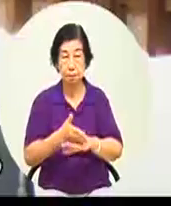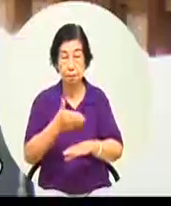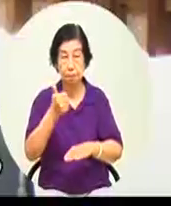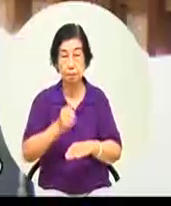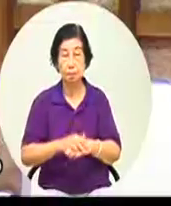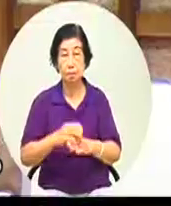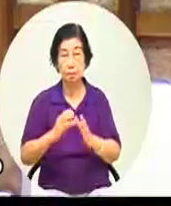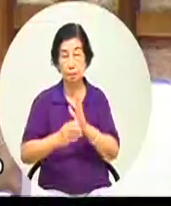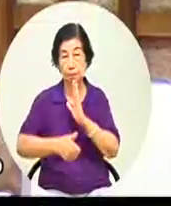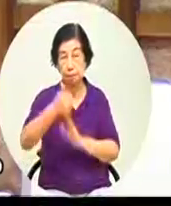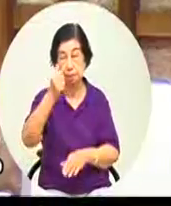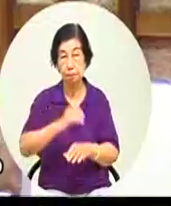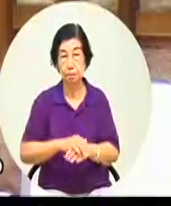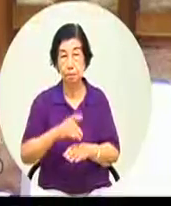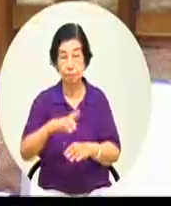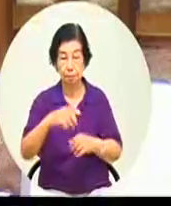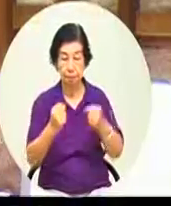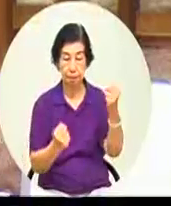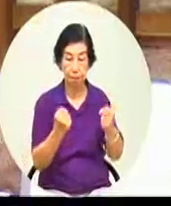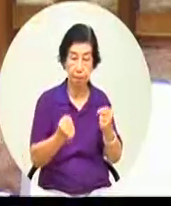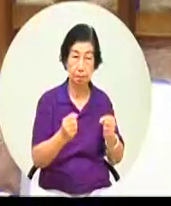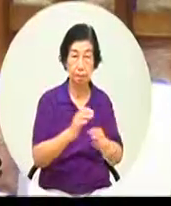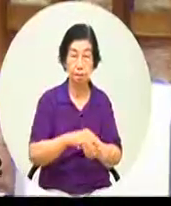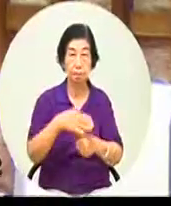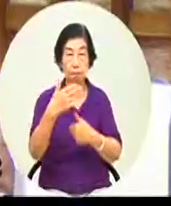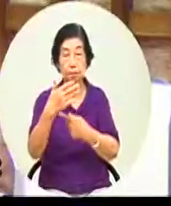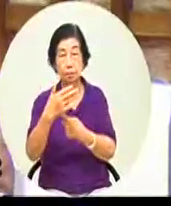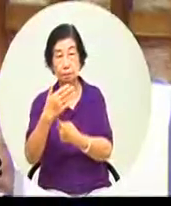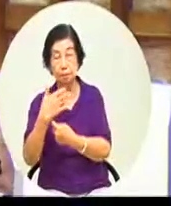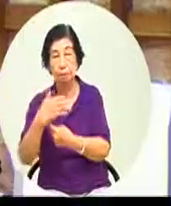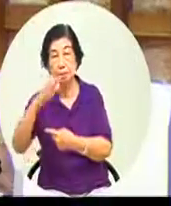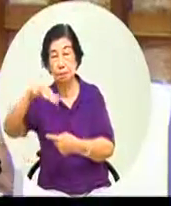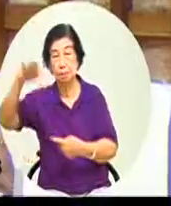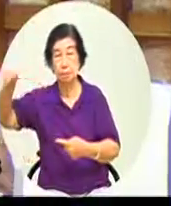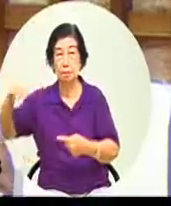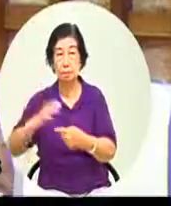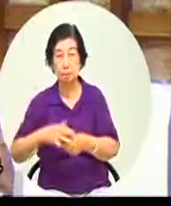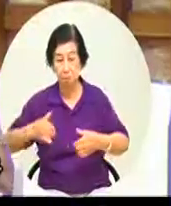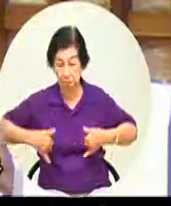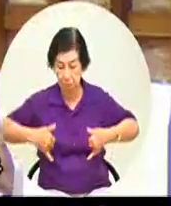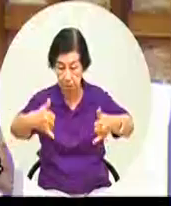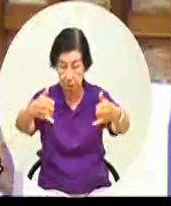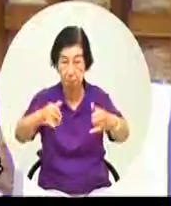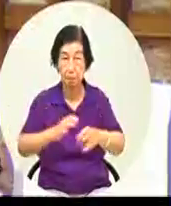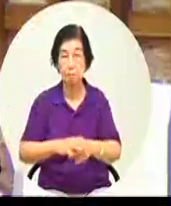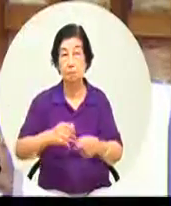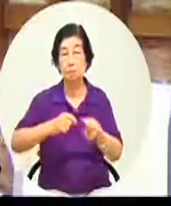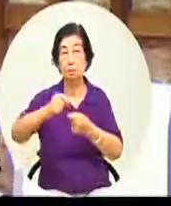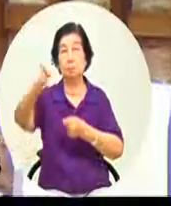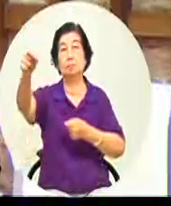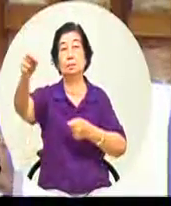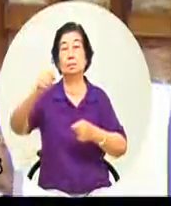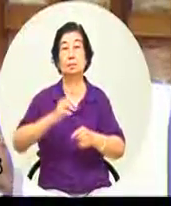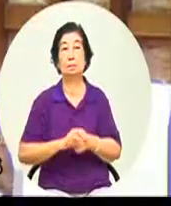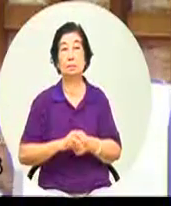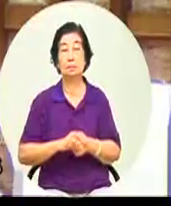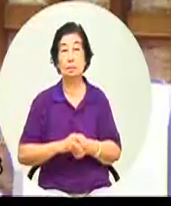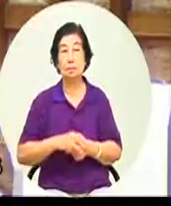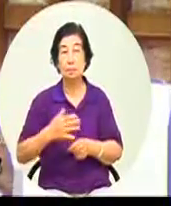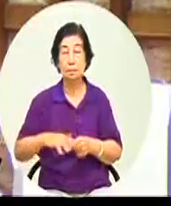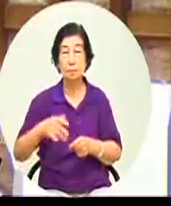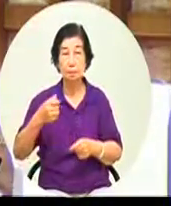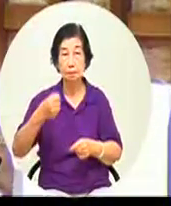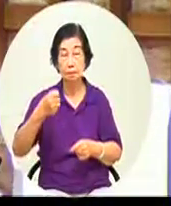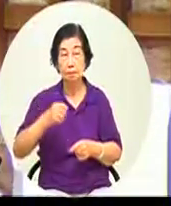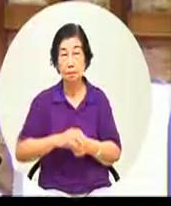车哈。因为开车你就知道我们从基山下来的时候都路途比较长远嘛，都会开那个电台，有时候